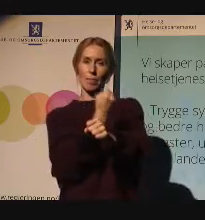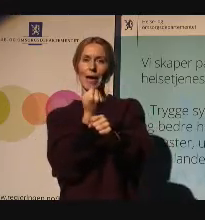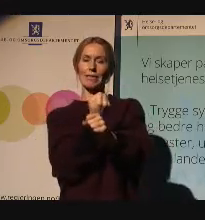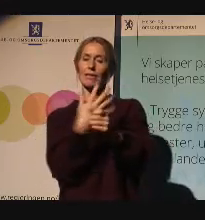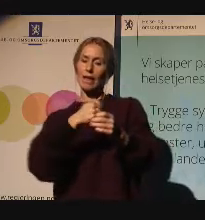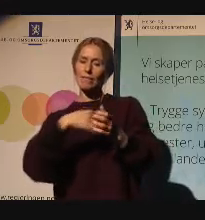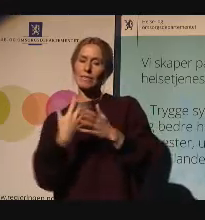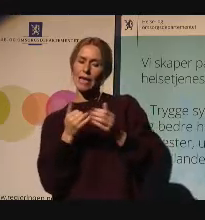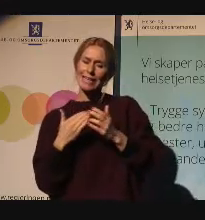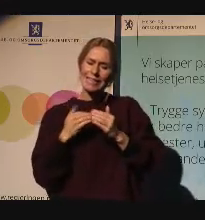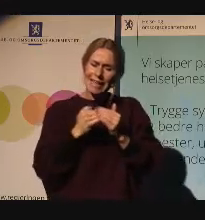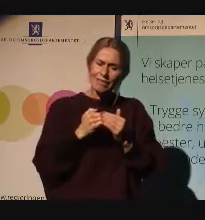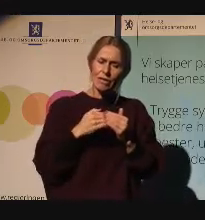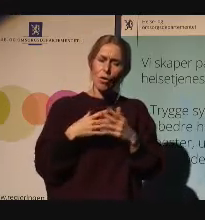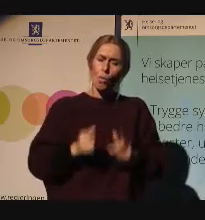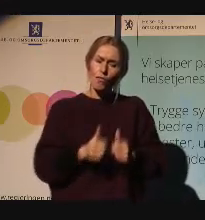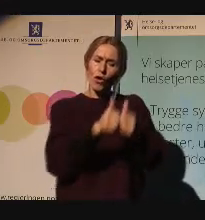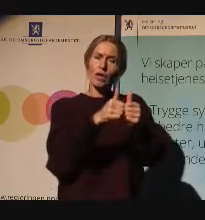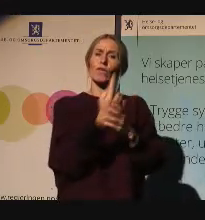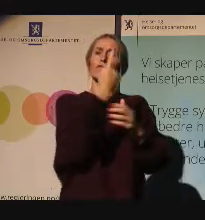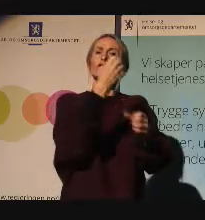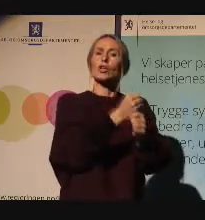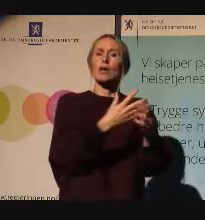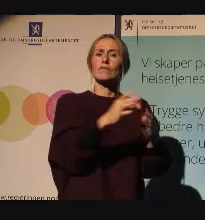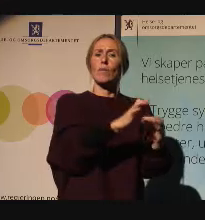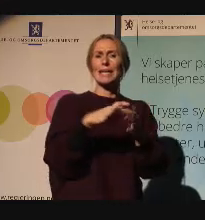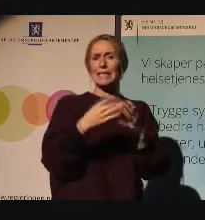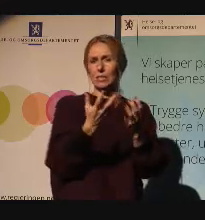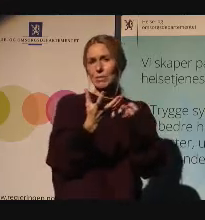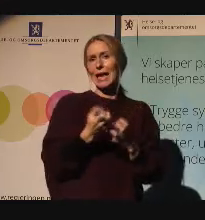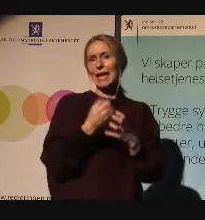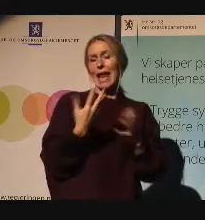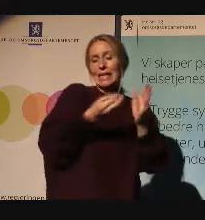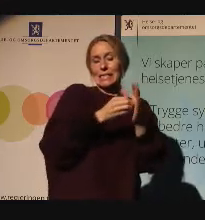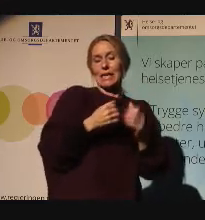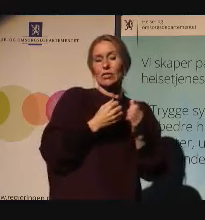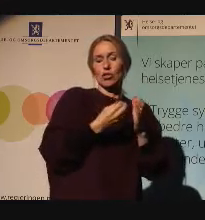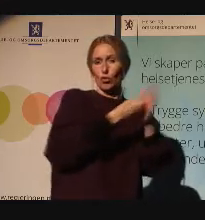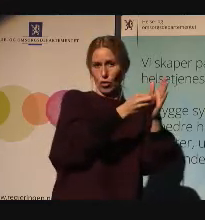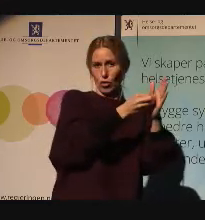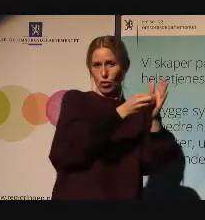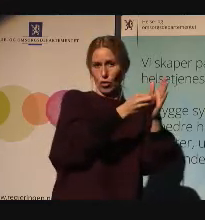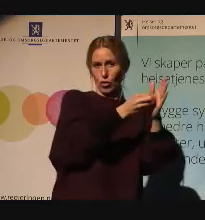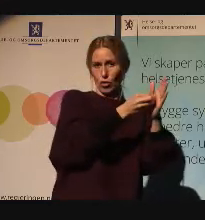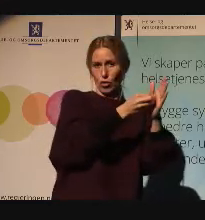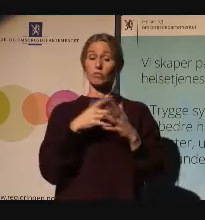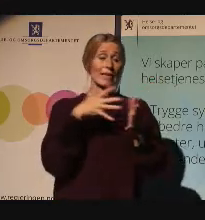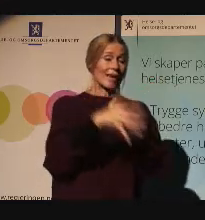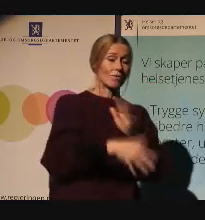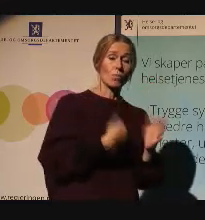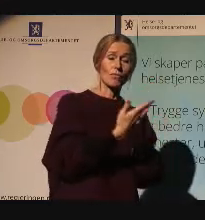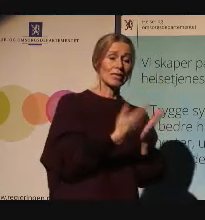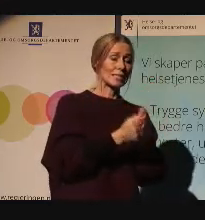av førstegangsfamilier som trenger ekstra støtte. Den oppfølgingen får de gjennom besøk eller